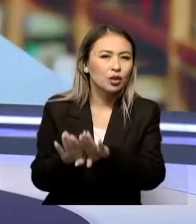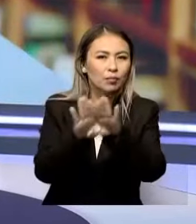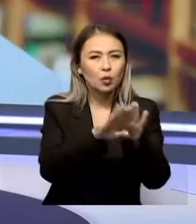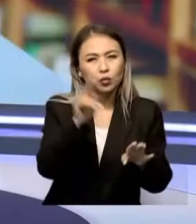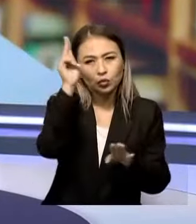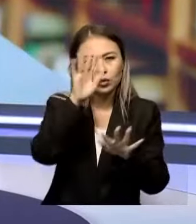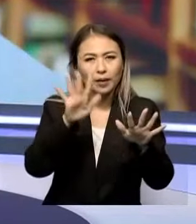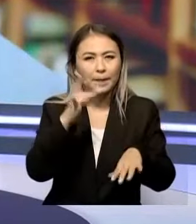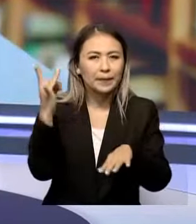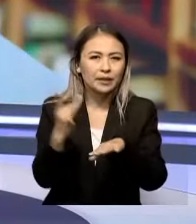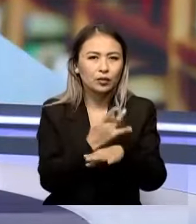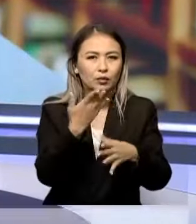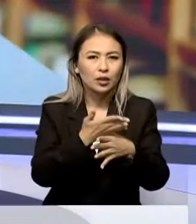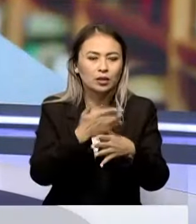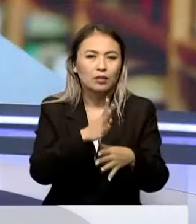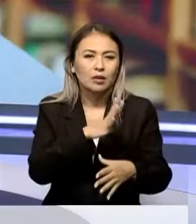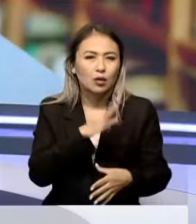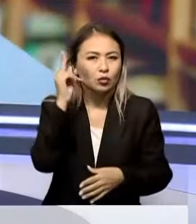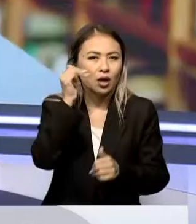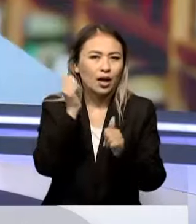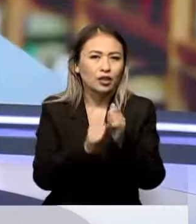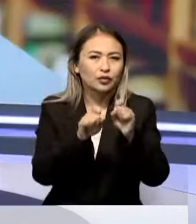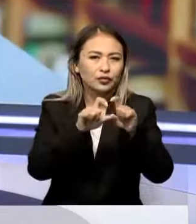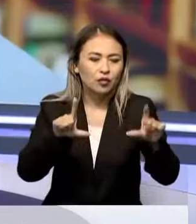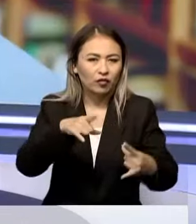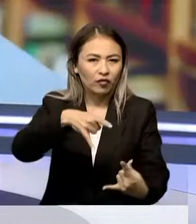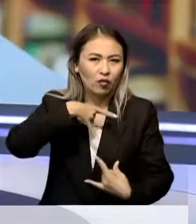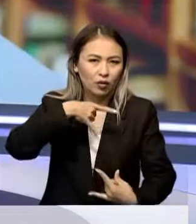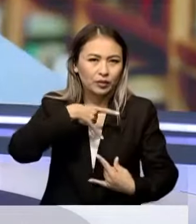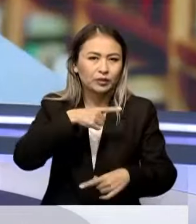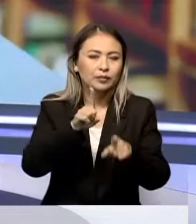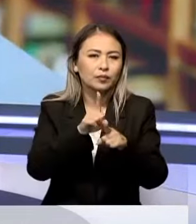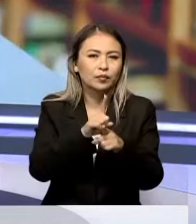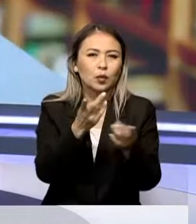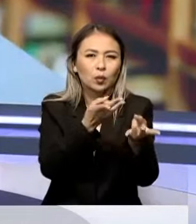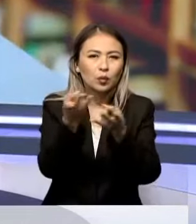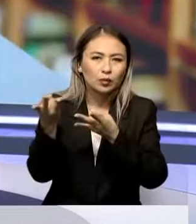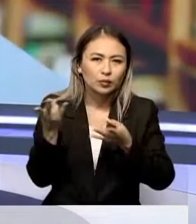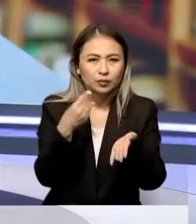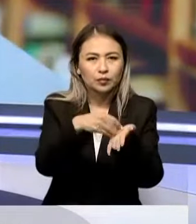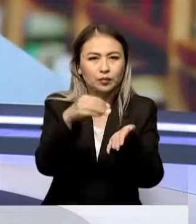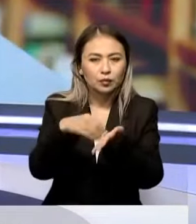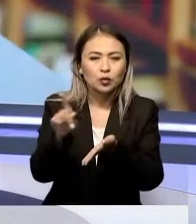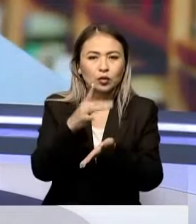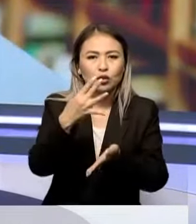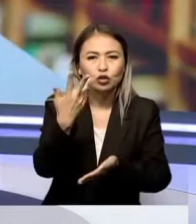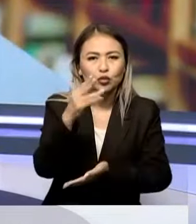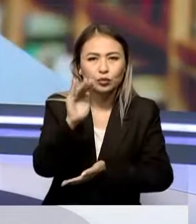республикалық жаппай оқыту қорынан бір реттік көмек алды. Әр оқушыға мектеп формасымен кеңсеге керек жарақтар сатып алу